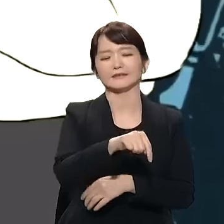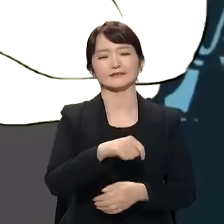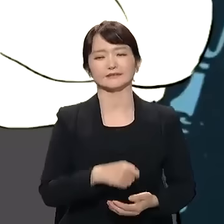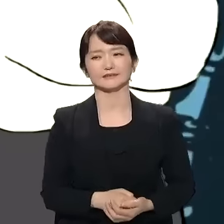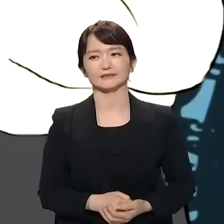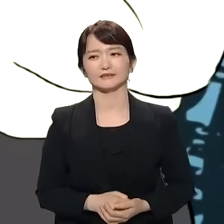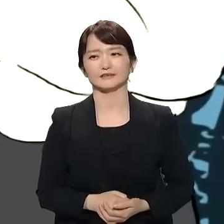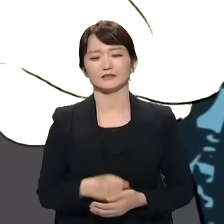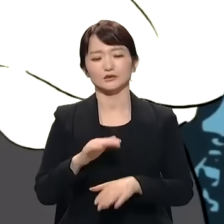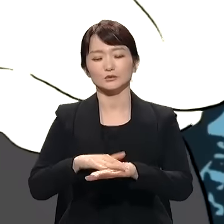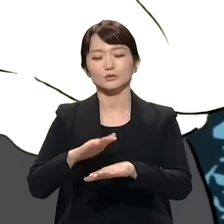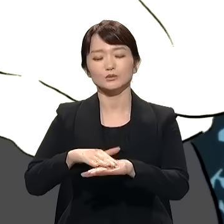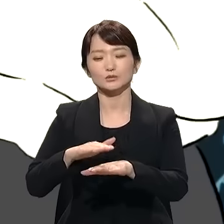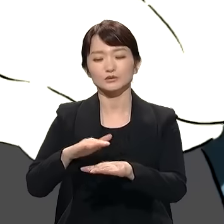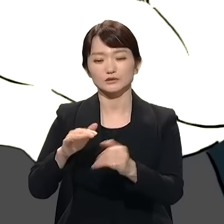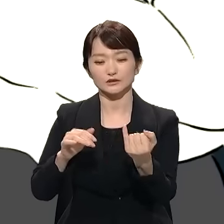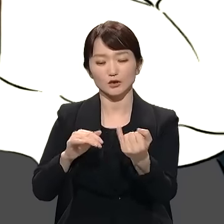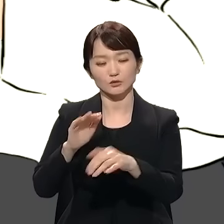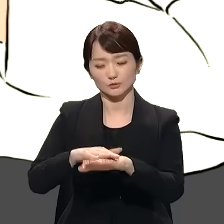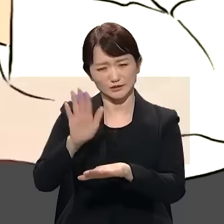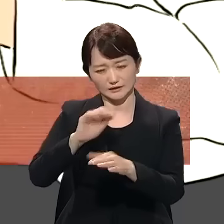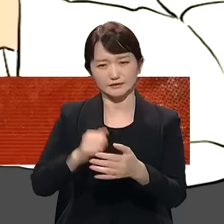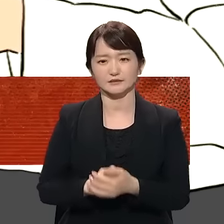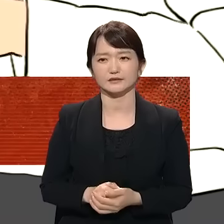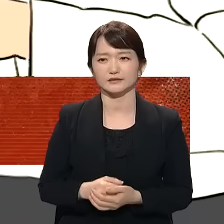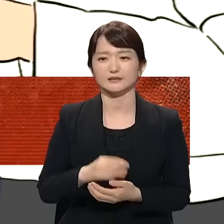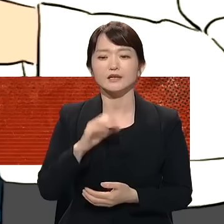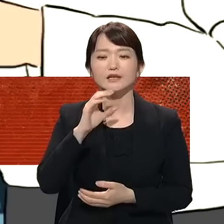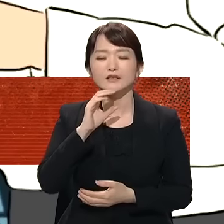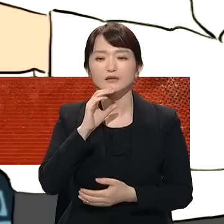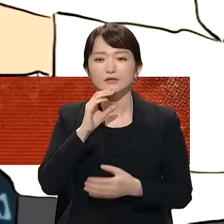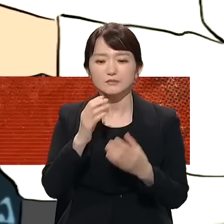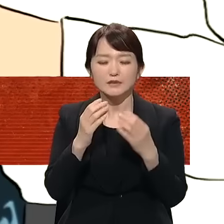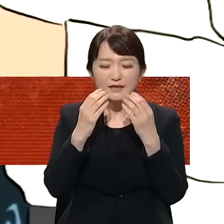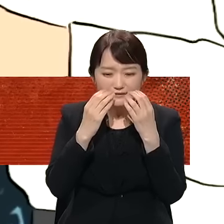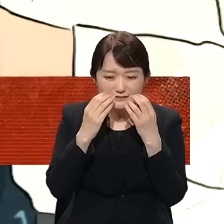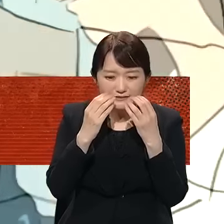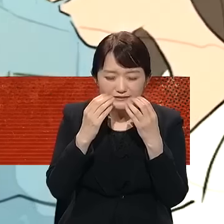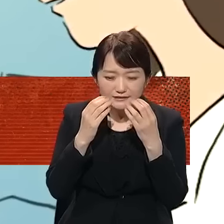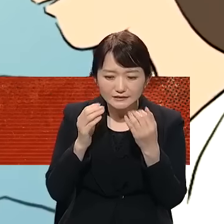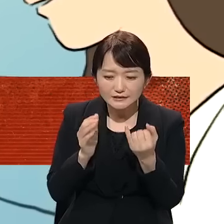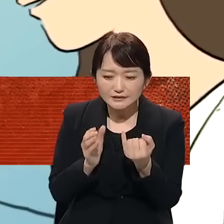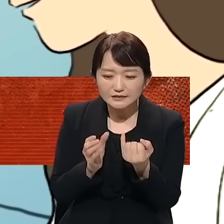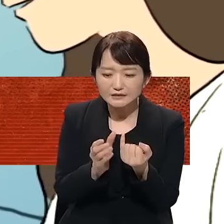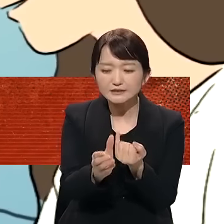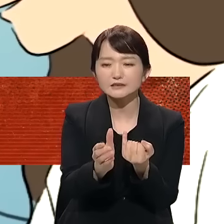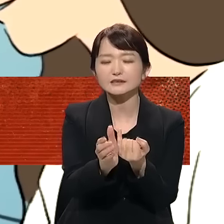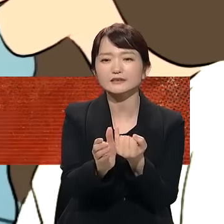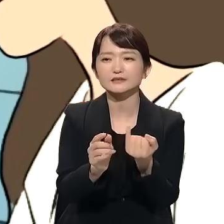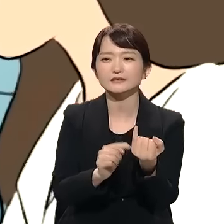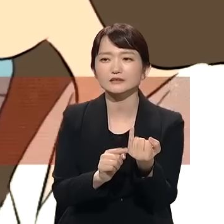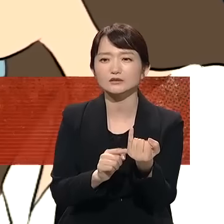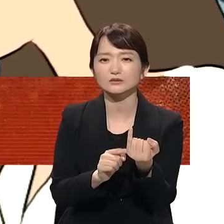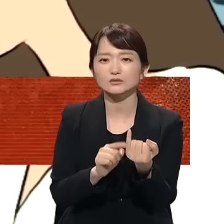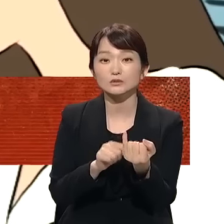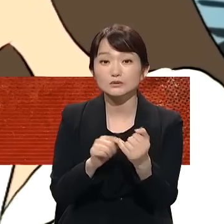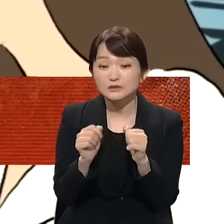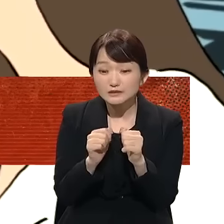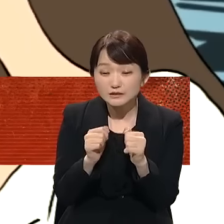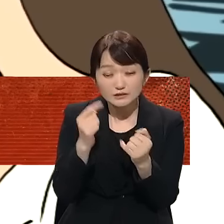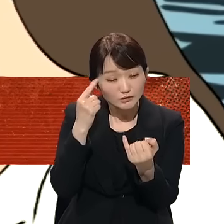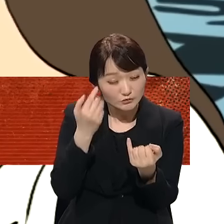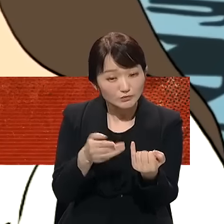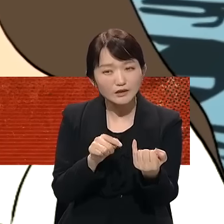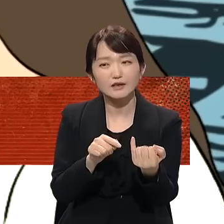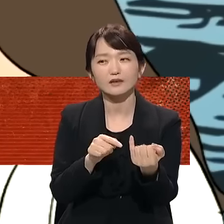아니고 누구 손을만은게 아니고 커피랑 샌드위치 줄 때 살짝 스쳤는데 손이 너무 차길래 어 왜 이렇게 손이 차요 물었더니